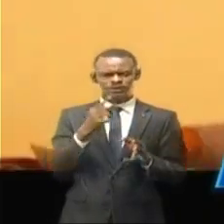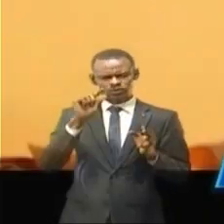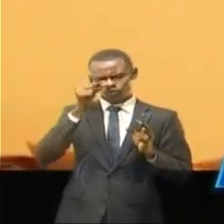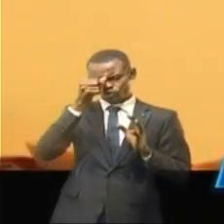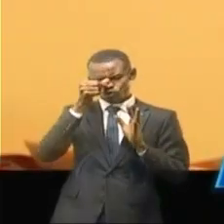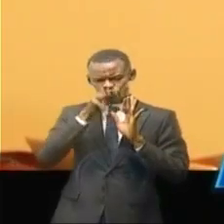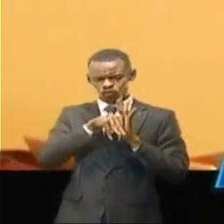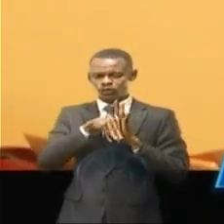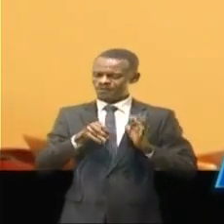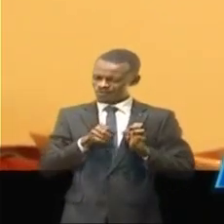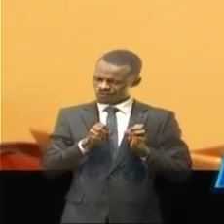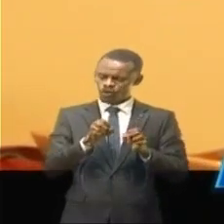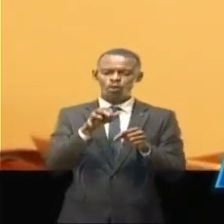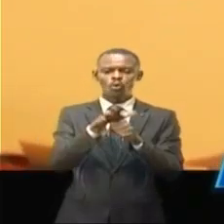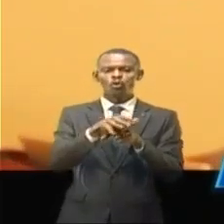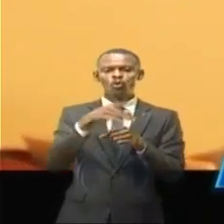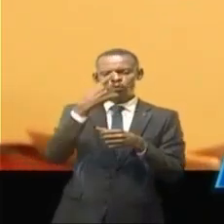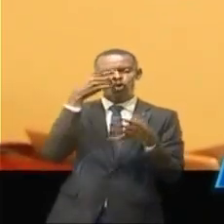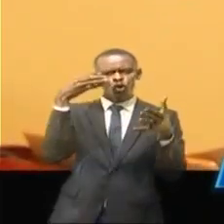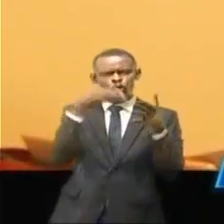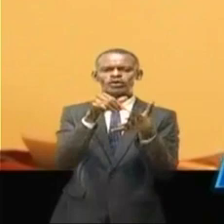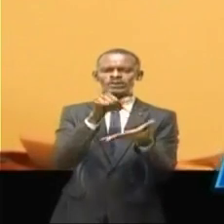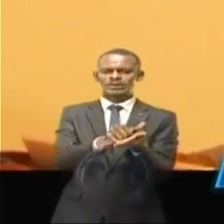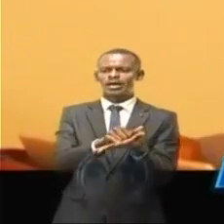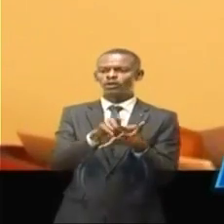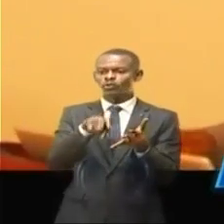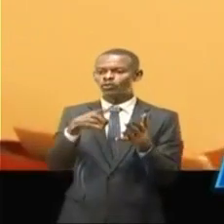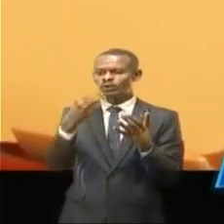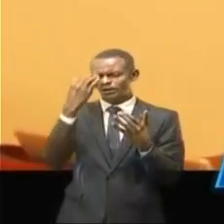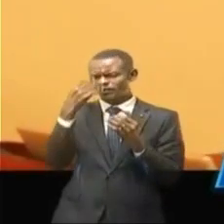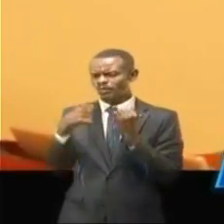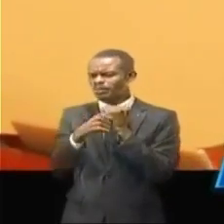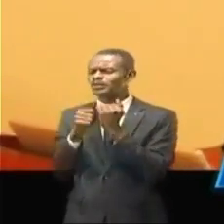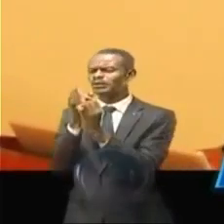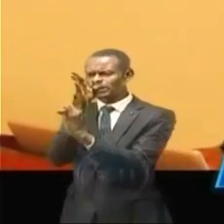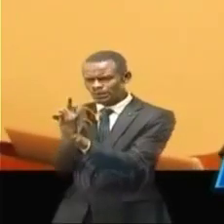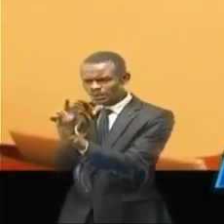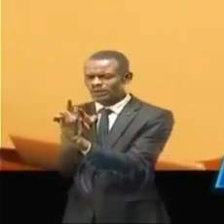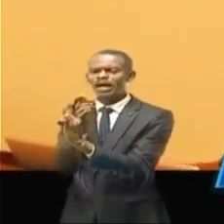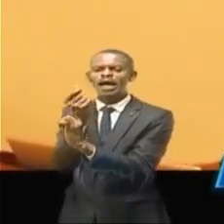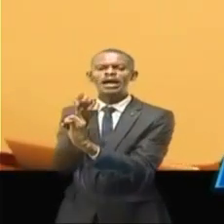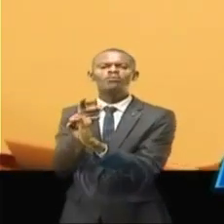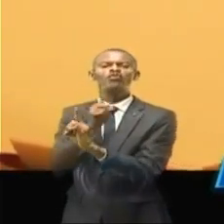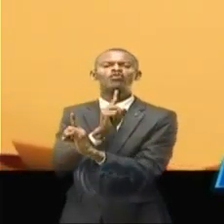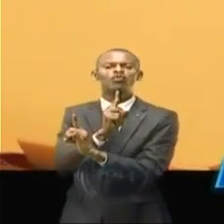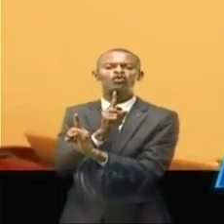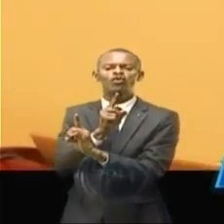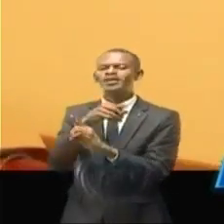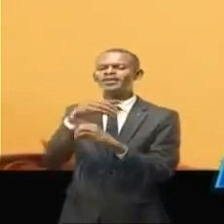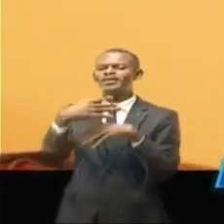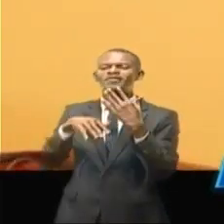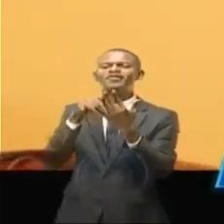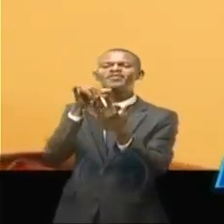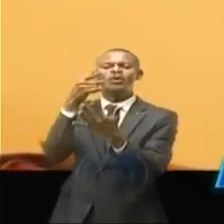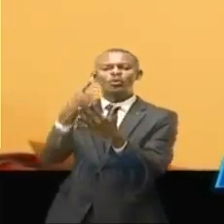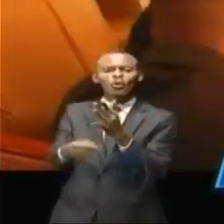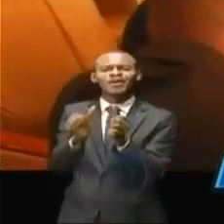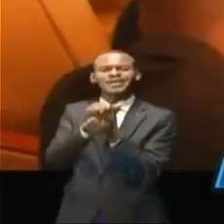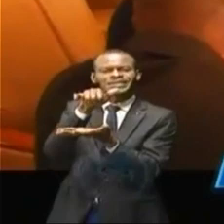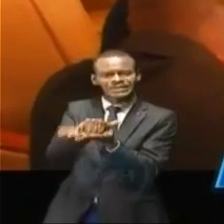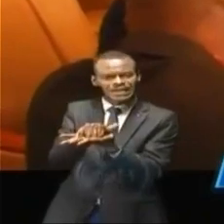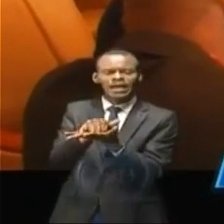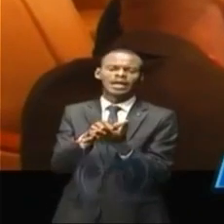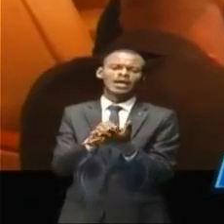crise. Maître Patrick Mbaji a quant à lui présenté les innovations de la nouvelle loi sur le blanchiment des capitaux et le financement